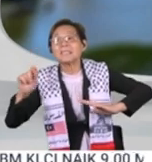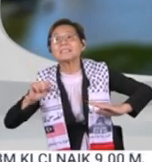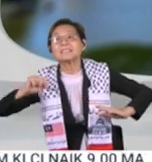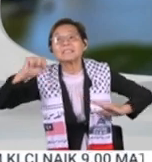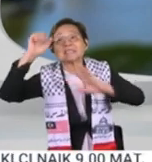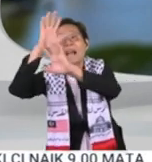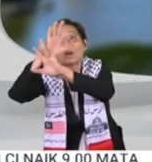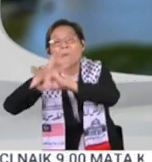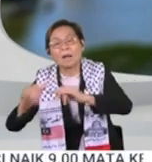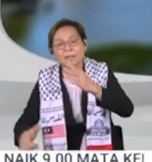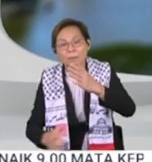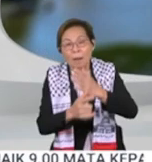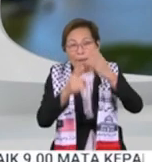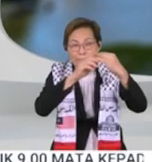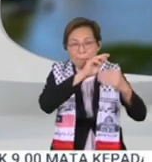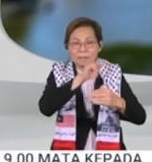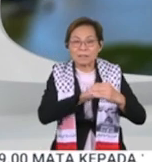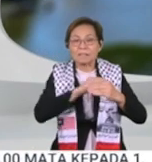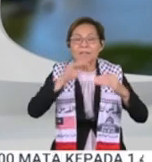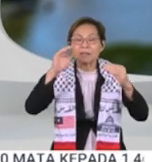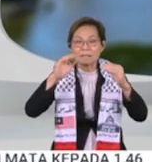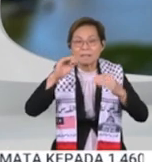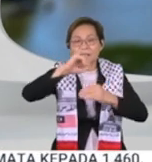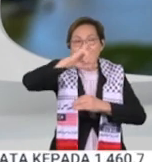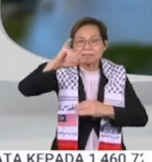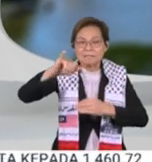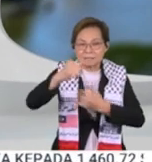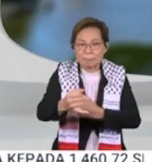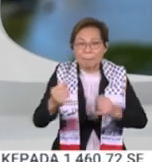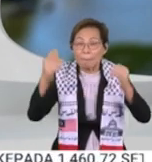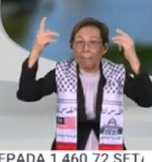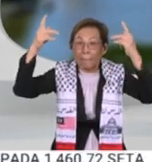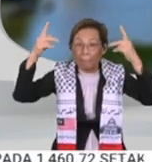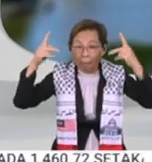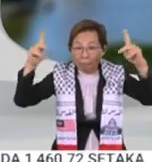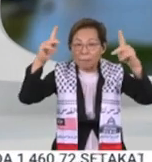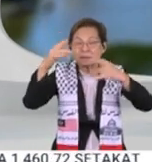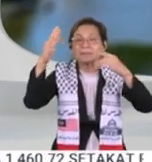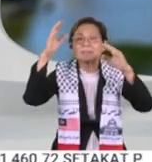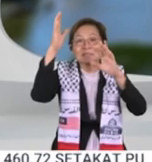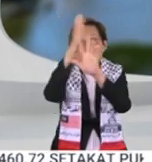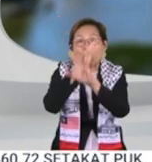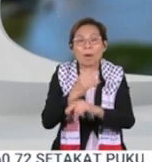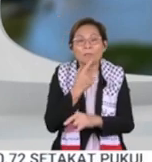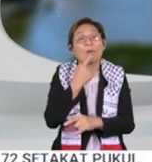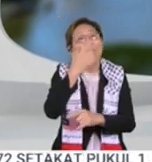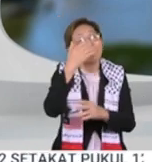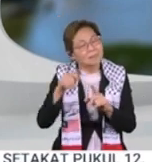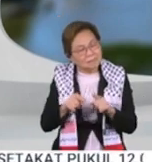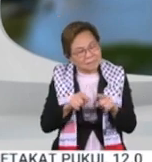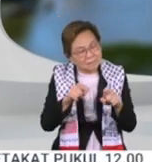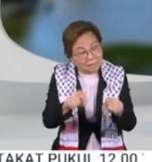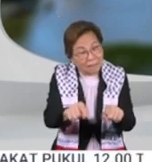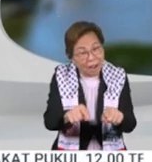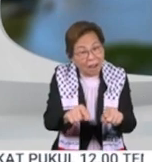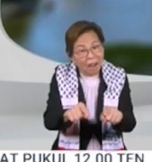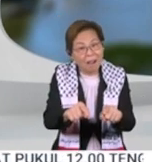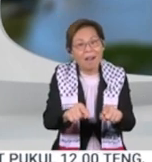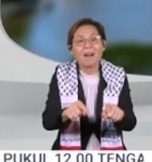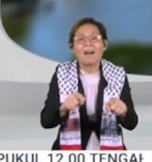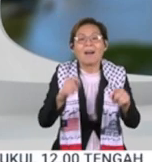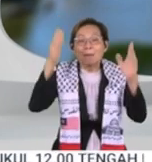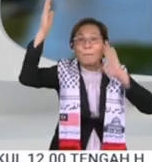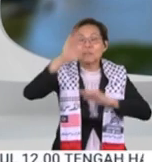Timbalan Menteri di Jabatan Premier Sarawak, Dato' Murshid Diraja Dr. Juanda Jaya berkata, Ini sejajar dengan gagasan Malaysia Madani